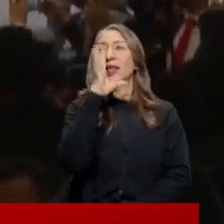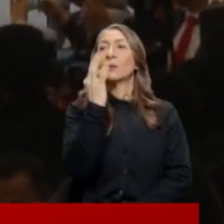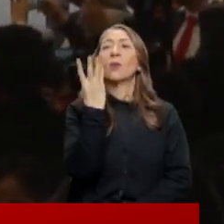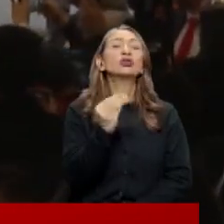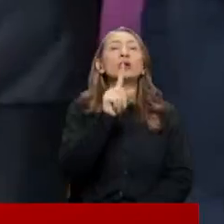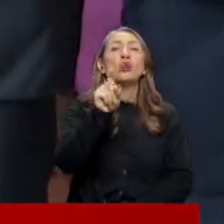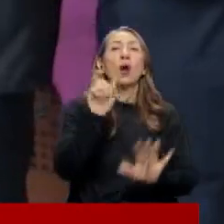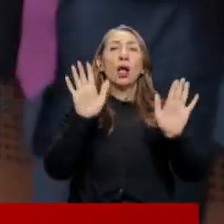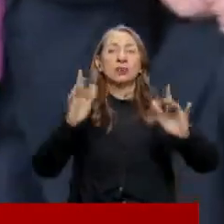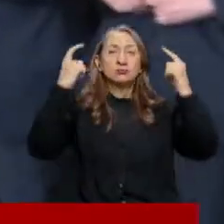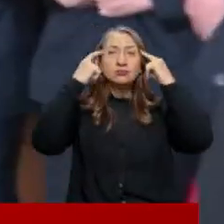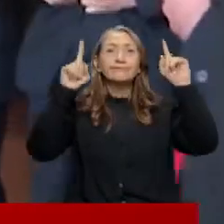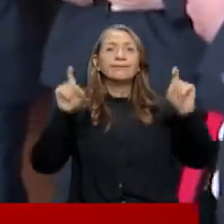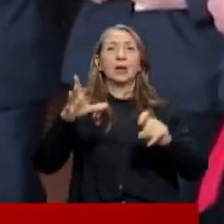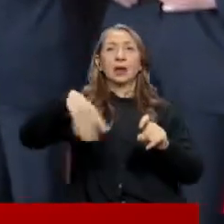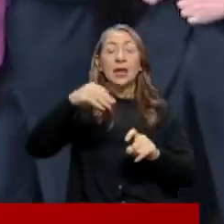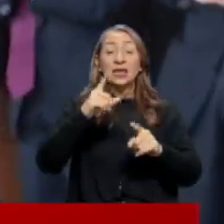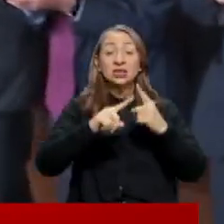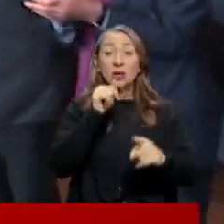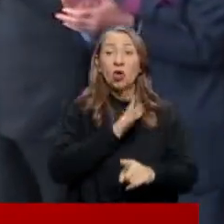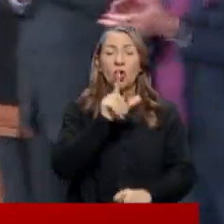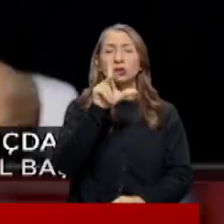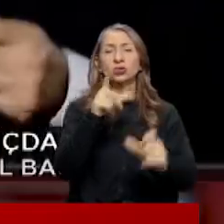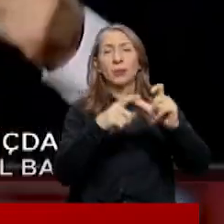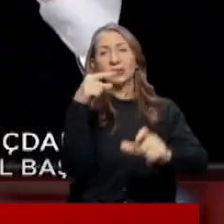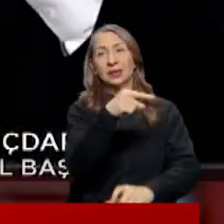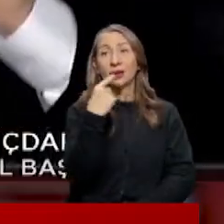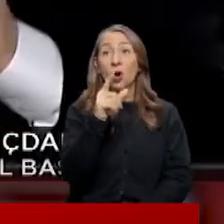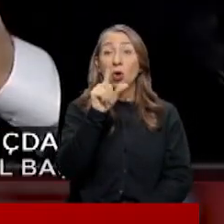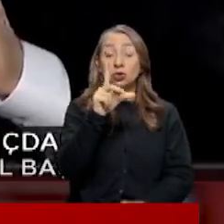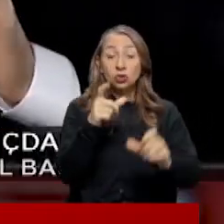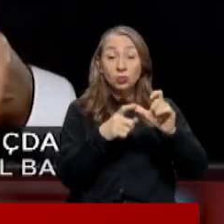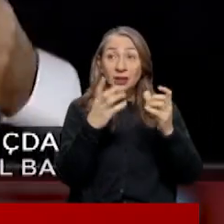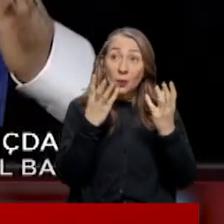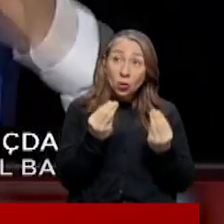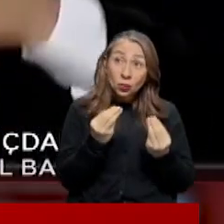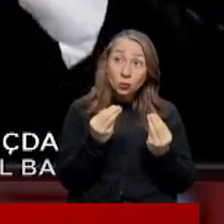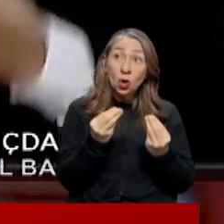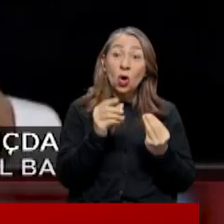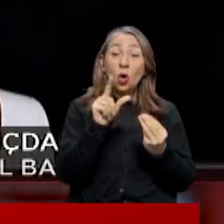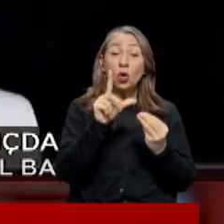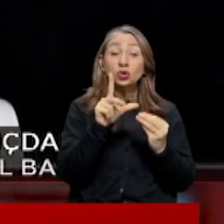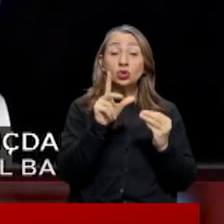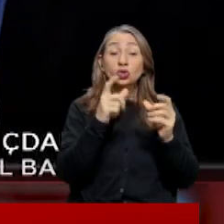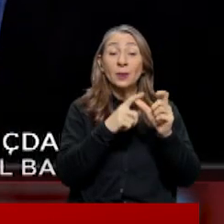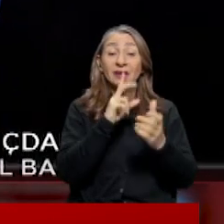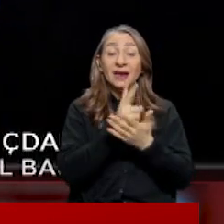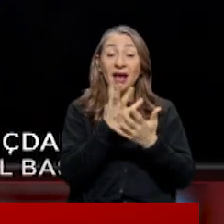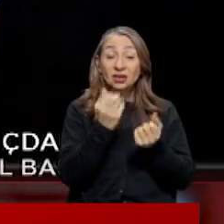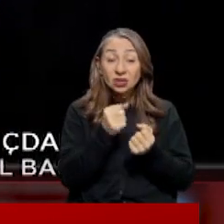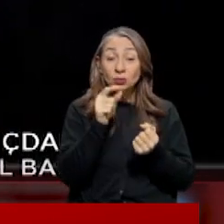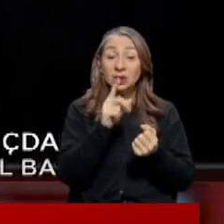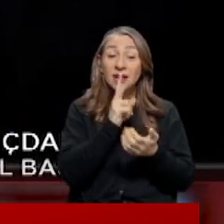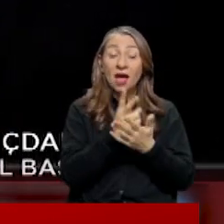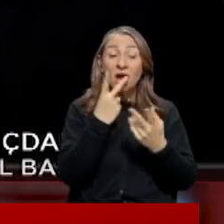olacak sorusunun yanıtı kaldı. Kılıçdaroğlu 13 Şubat'a randevu verdi. Artık 13 Şubat'ta mı olur yoksa 13 Şubat'ta karar alacağız? Bu